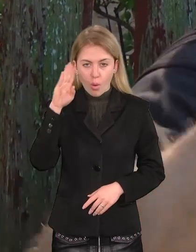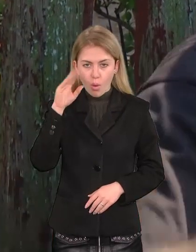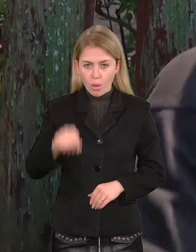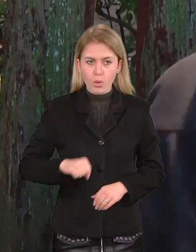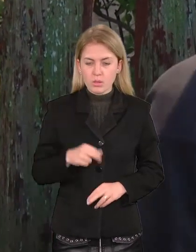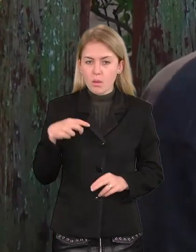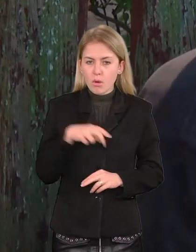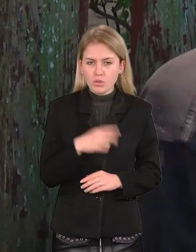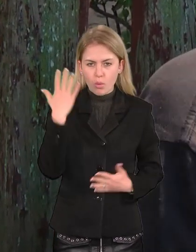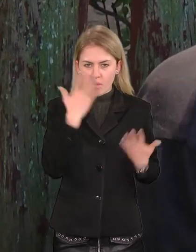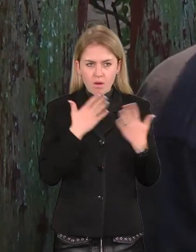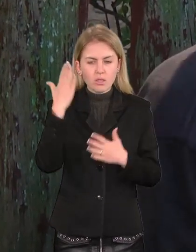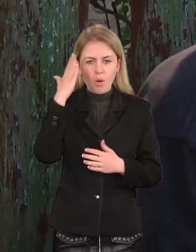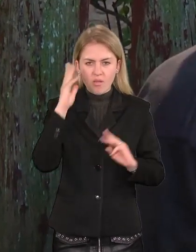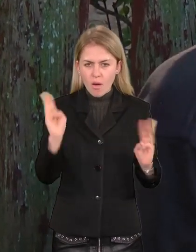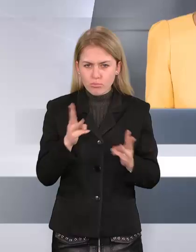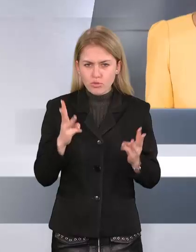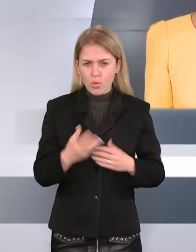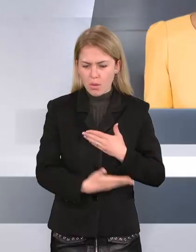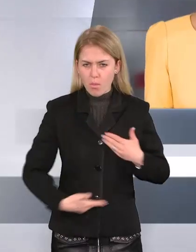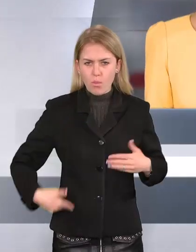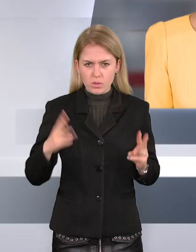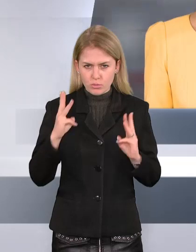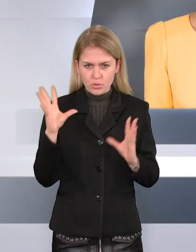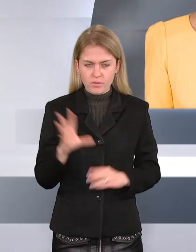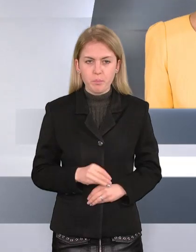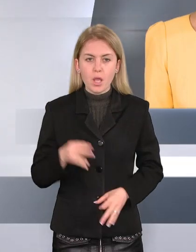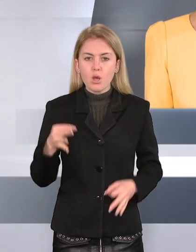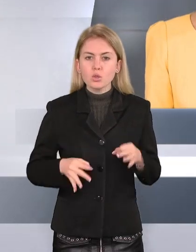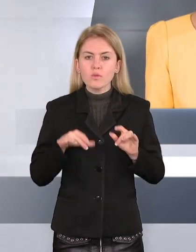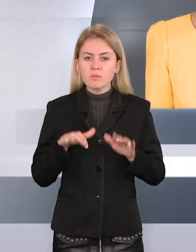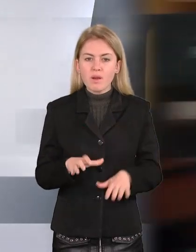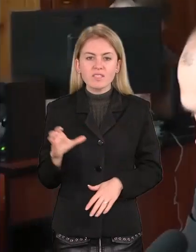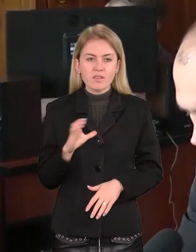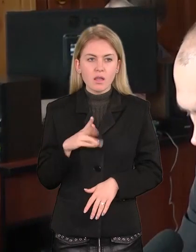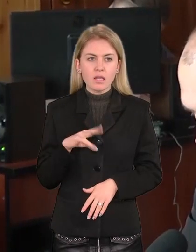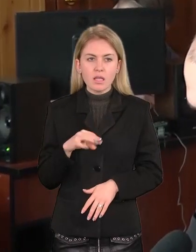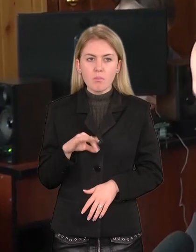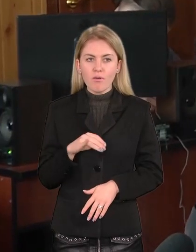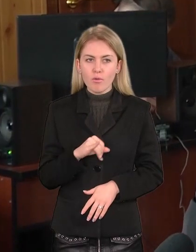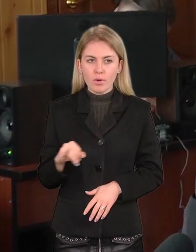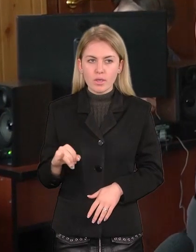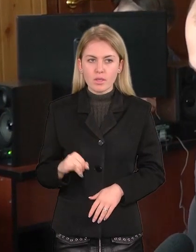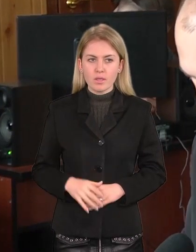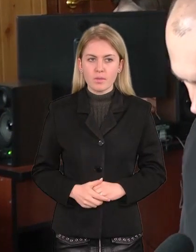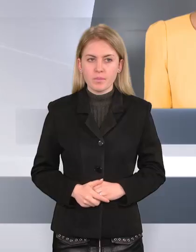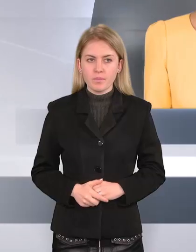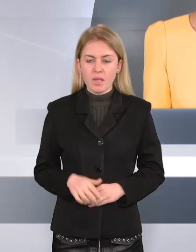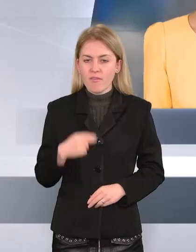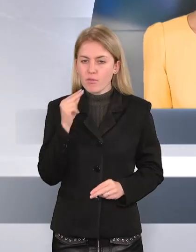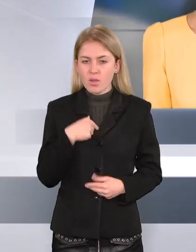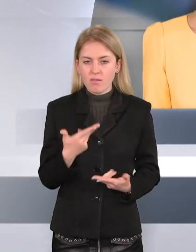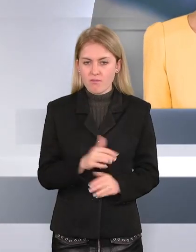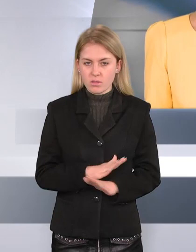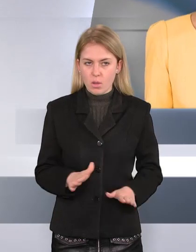обмиватися, голова опечена і по поясу опечена все. Судова справа Світлани Липової. Вона є, Світлана, ви